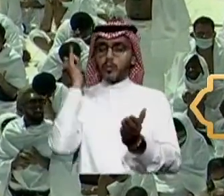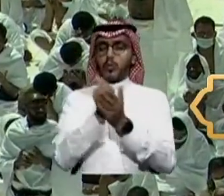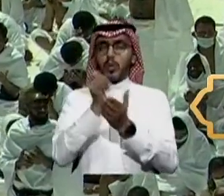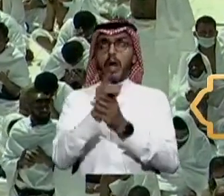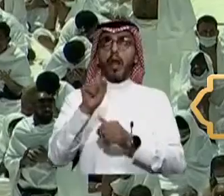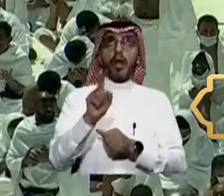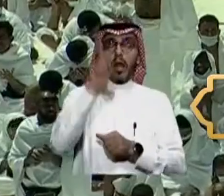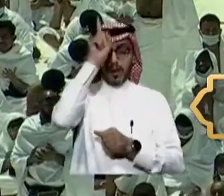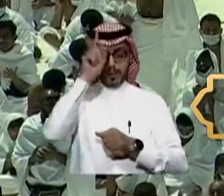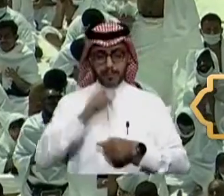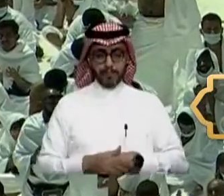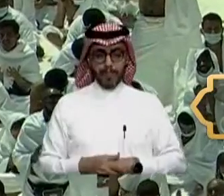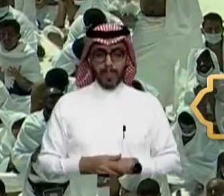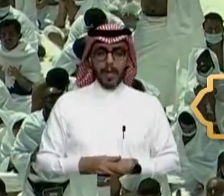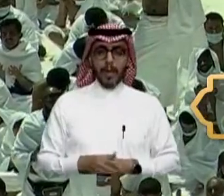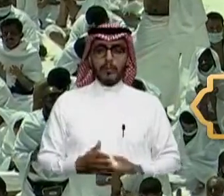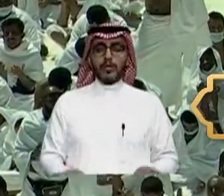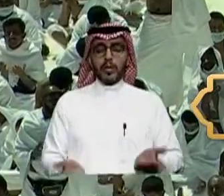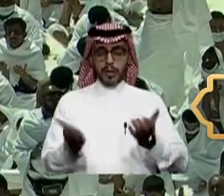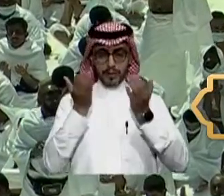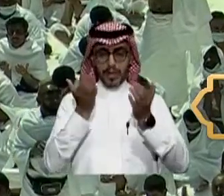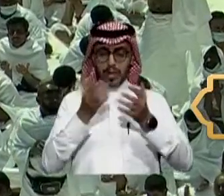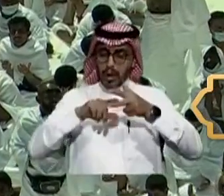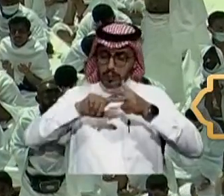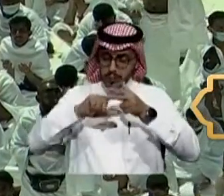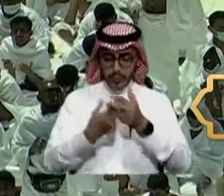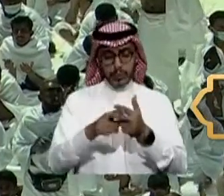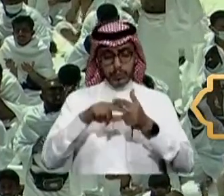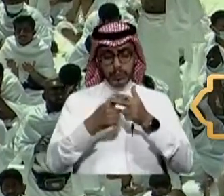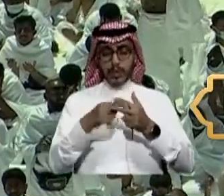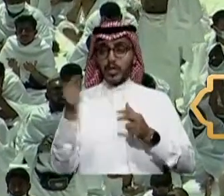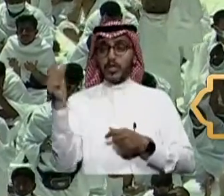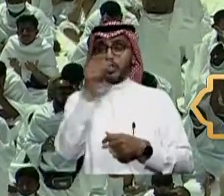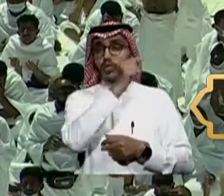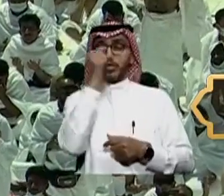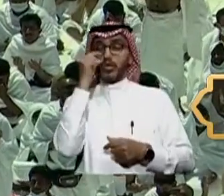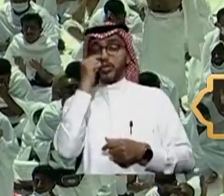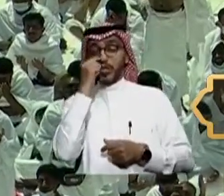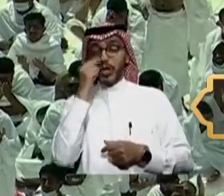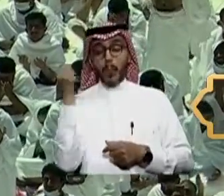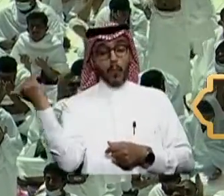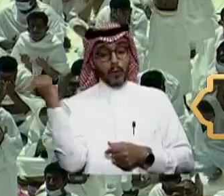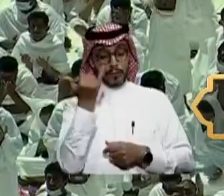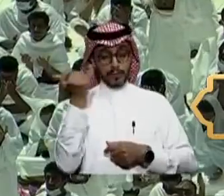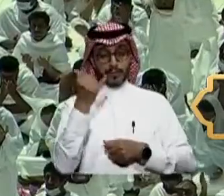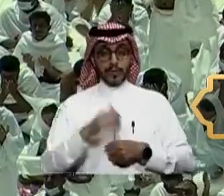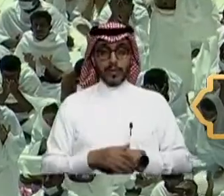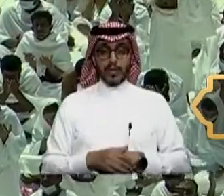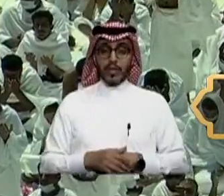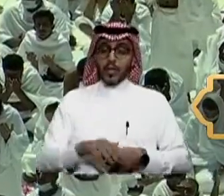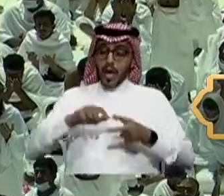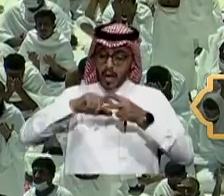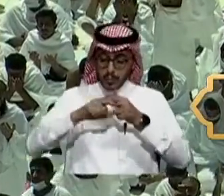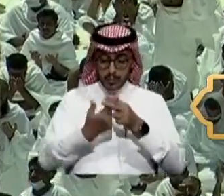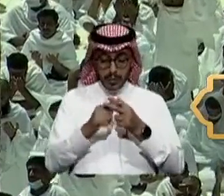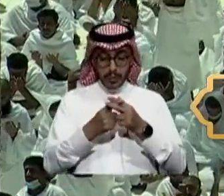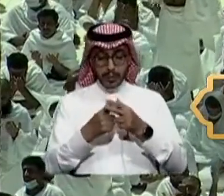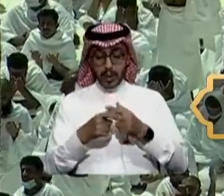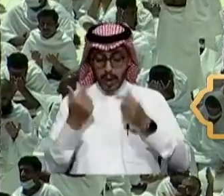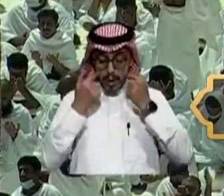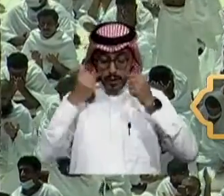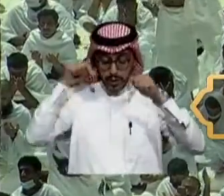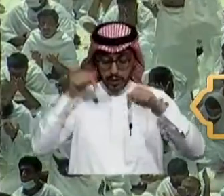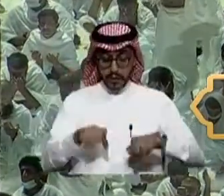وليها ومولاها اللهم اصلح لنا ديننا الذي هو عصمه امرنا واصلح لنا